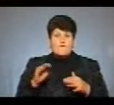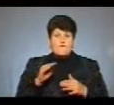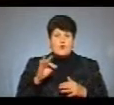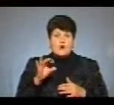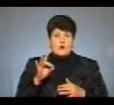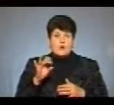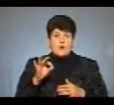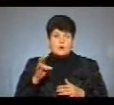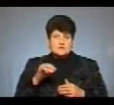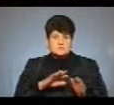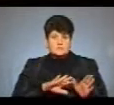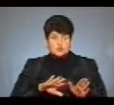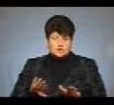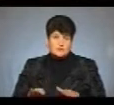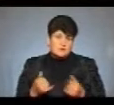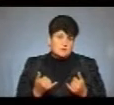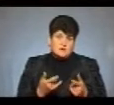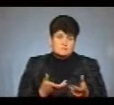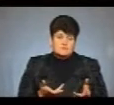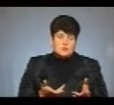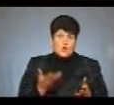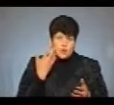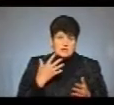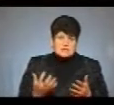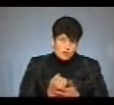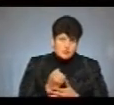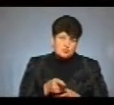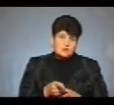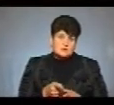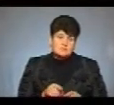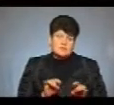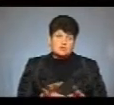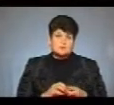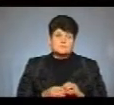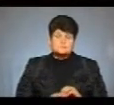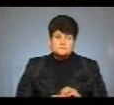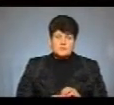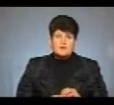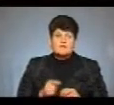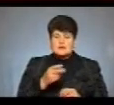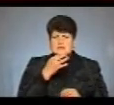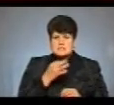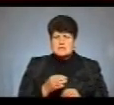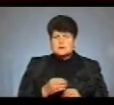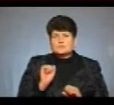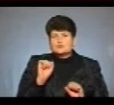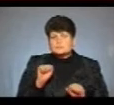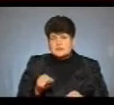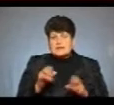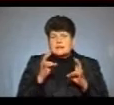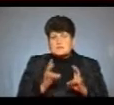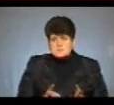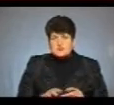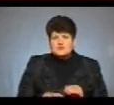набув такого характеру, який тягнеться до теперішнього часу. Тобто, коли знаходять, його розміновують. От ви сказали, потенційно небезпечні ділянки, де можливо ще